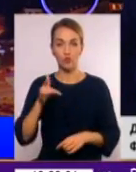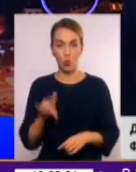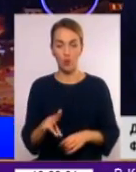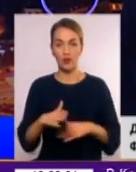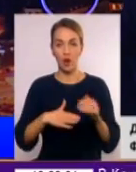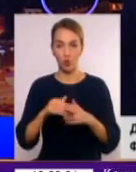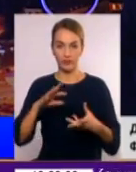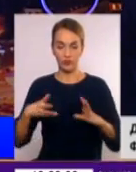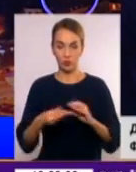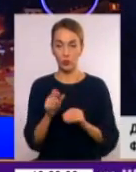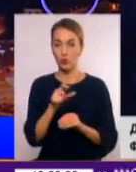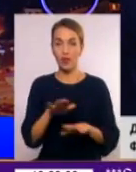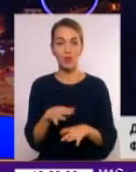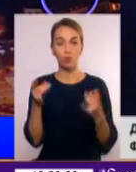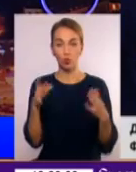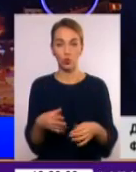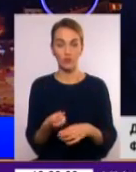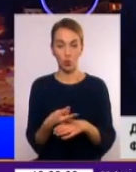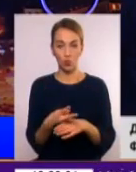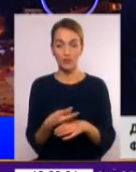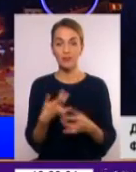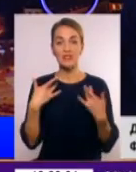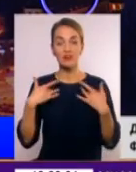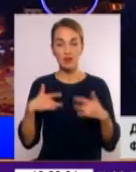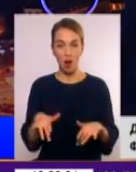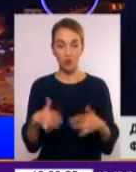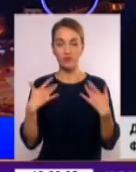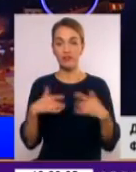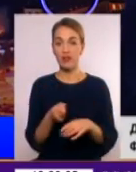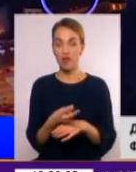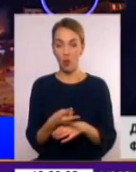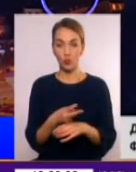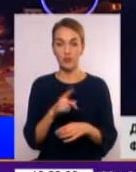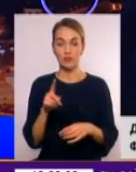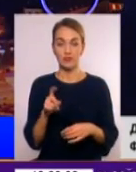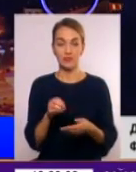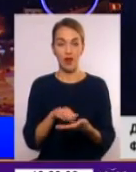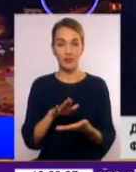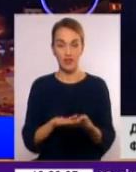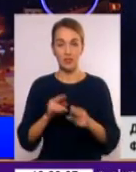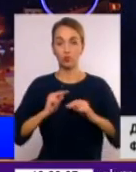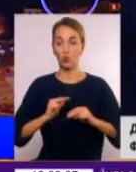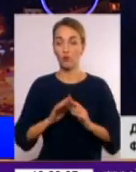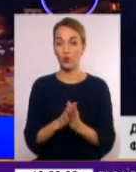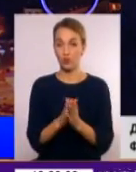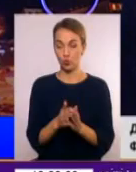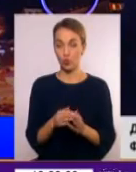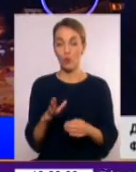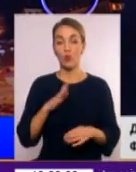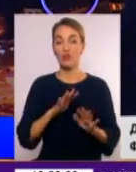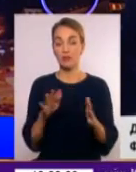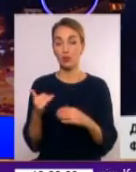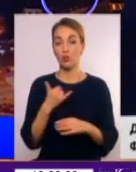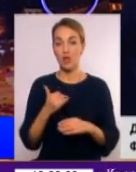кадрові висновки. Тобто людей не просто відсторонюють, їх звільняють, причому там за занесенням в трудову книжку. Да, були випадки у